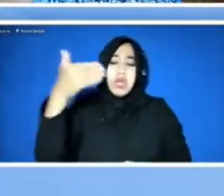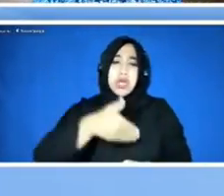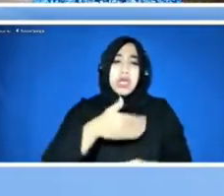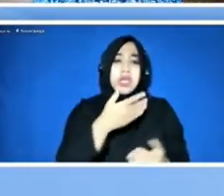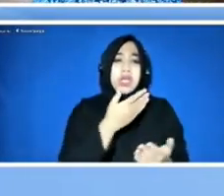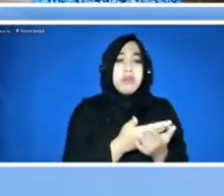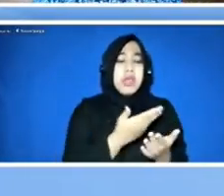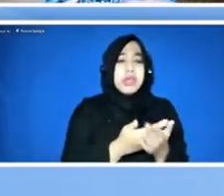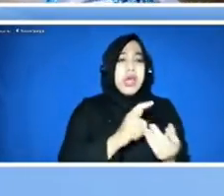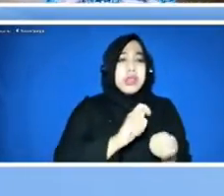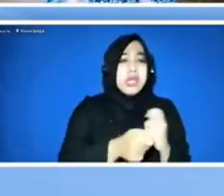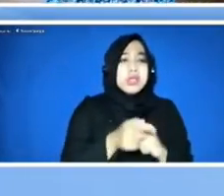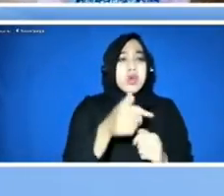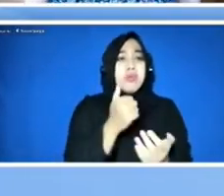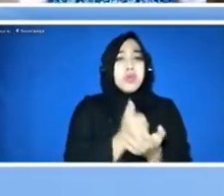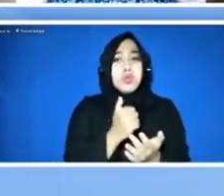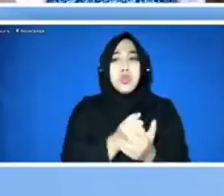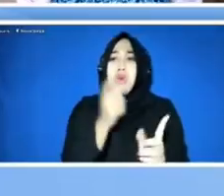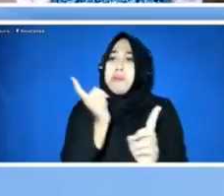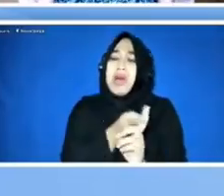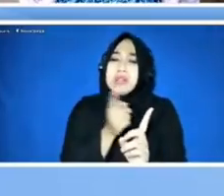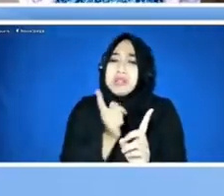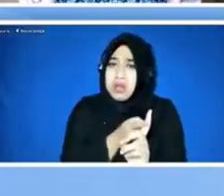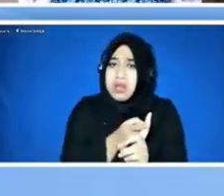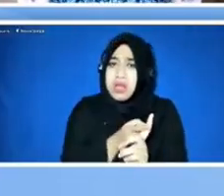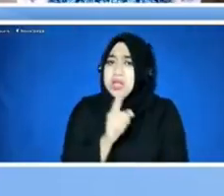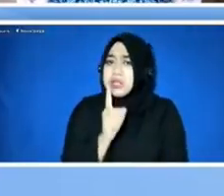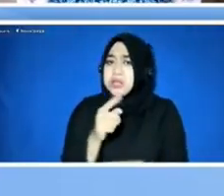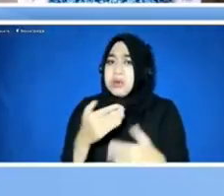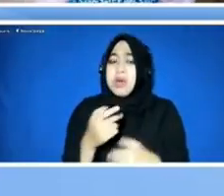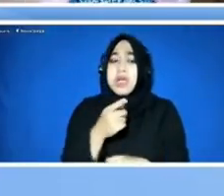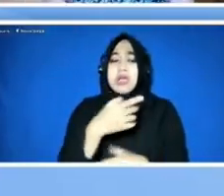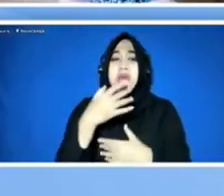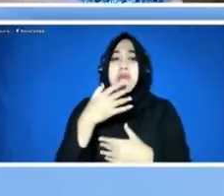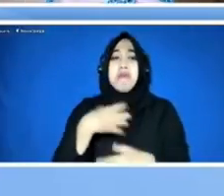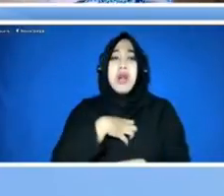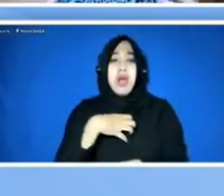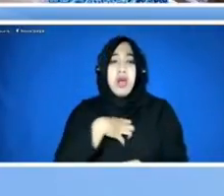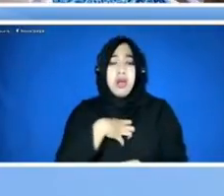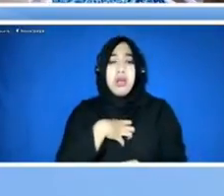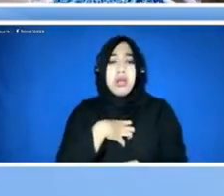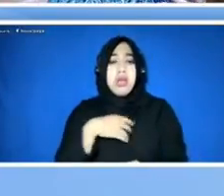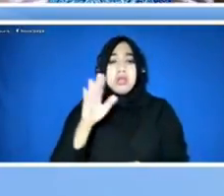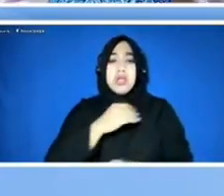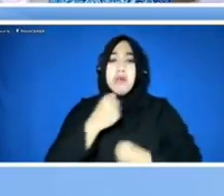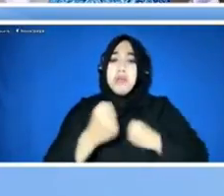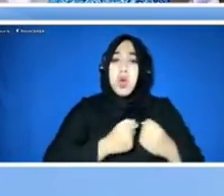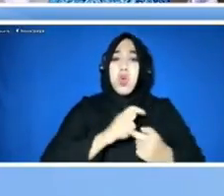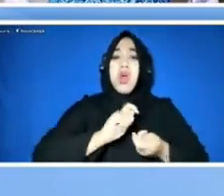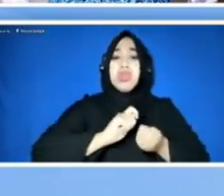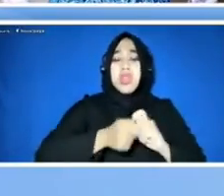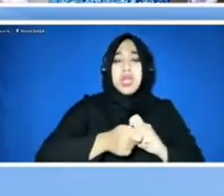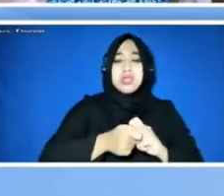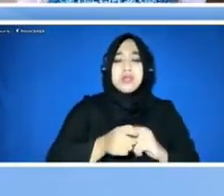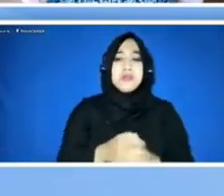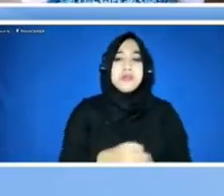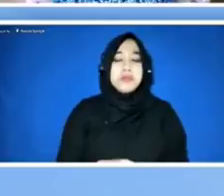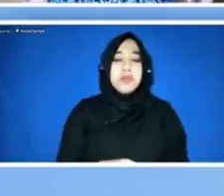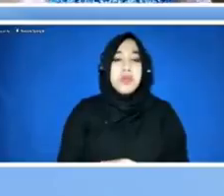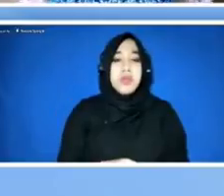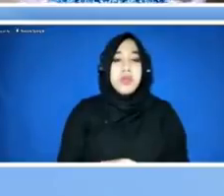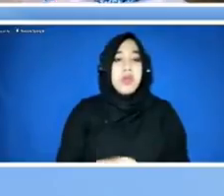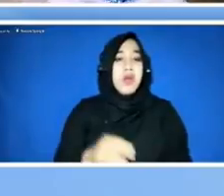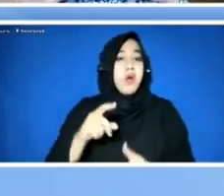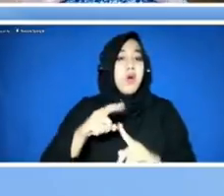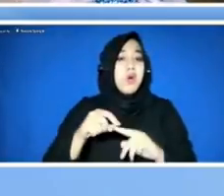tes, itu adalah sebuah pemaksaan karena dia berhak untuk tidak melakukan tes, ya kan. Nah, ketika otoritas